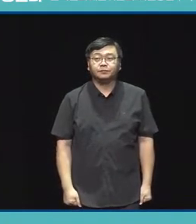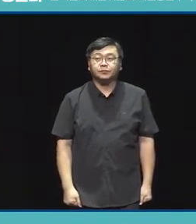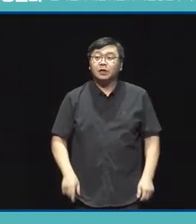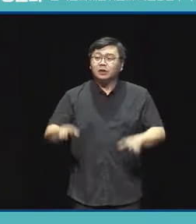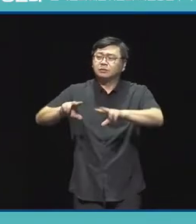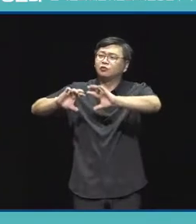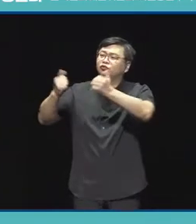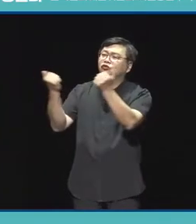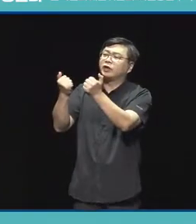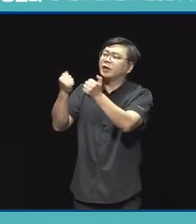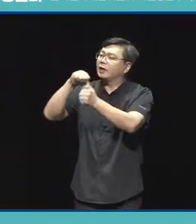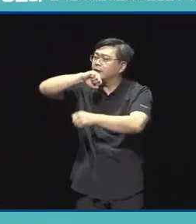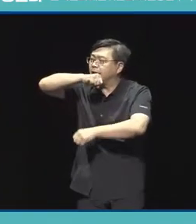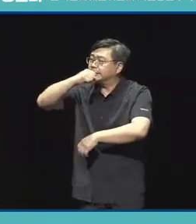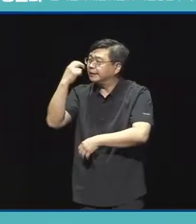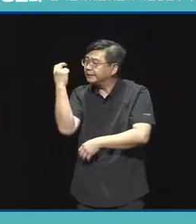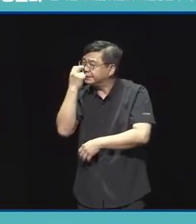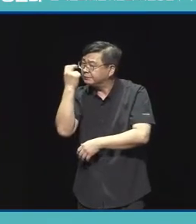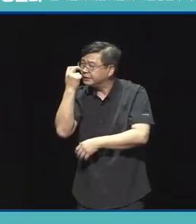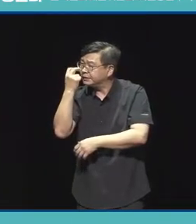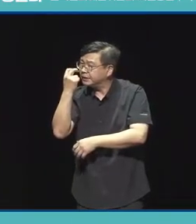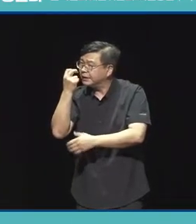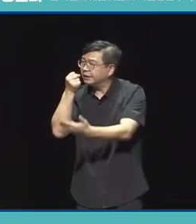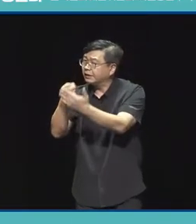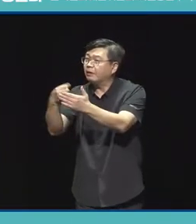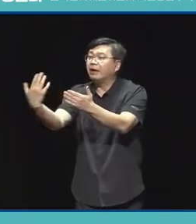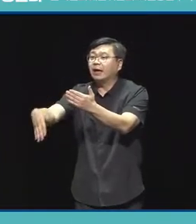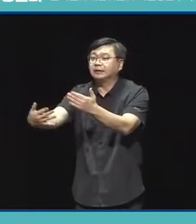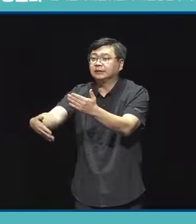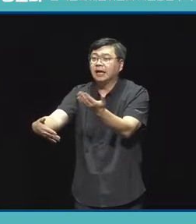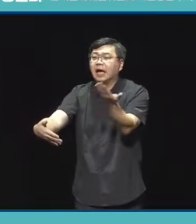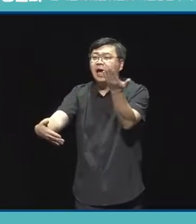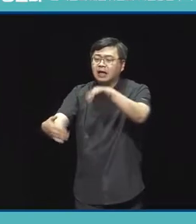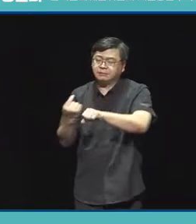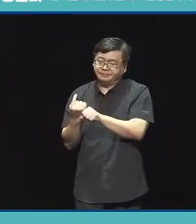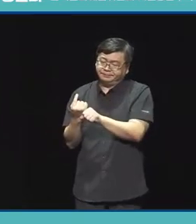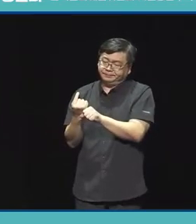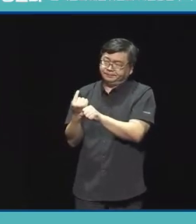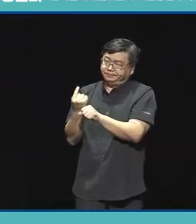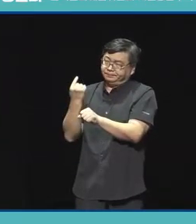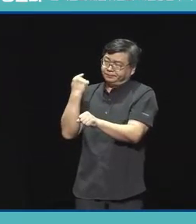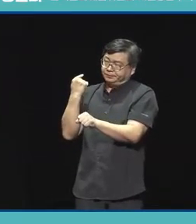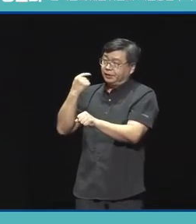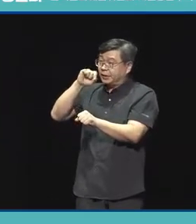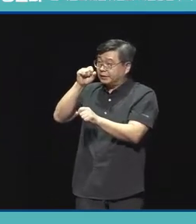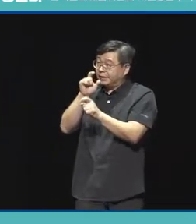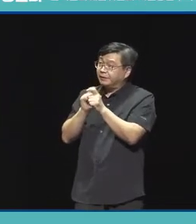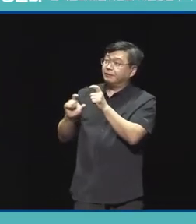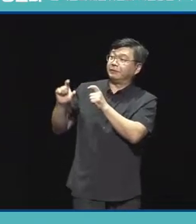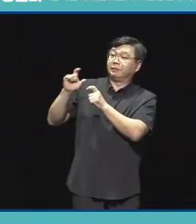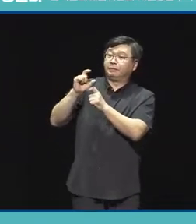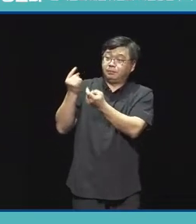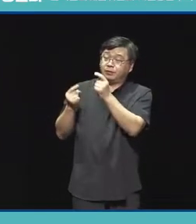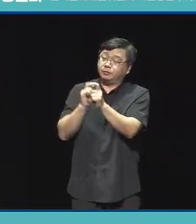국회 심의가 남아 있어서 확정된 단계는 아닙니다만 전체 예산이 작년보다는 증액이 되었습니다.